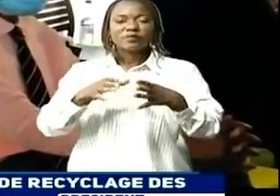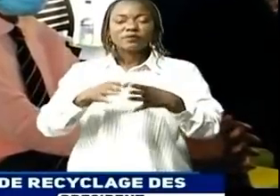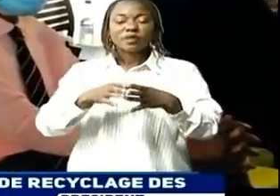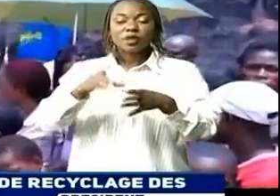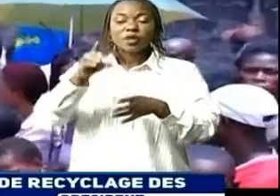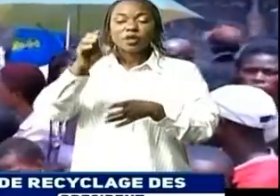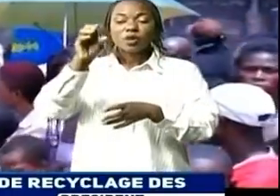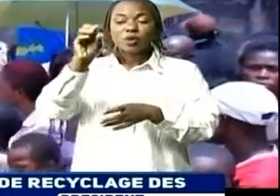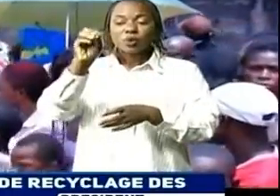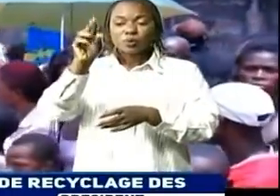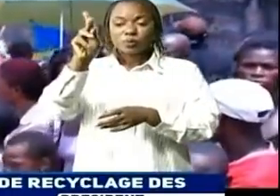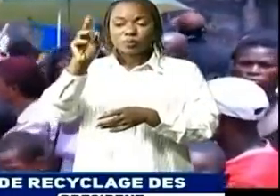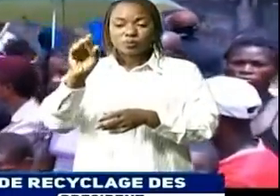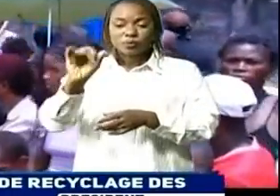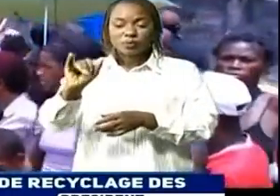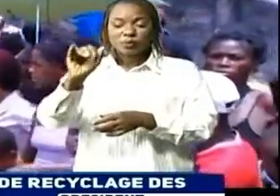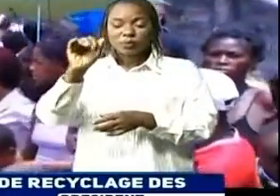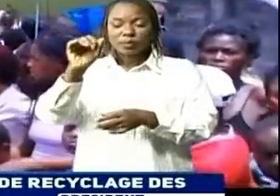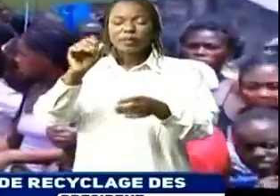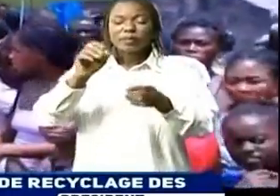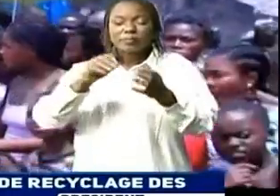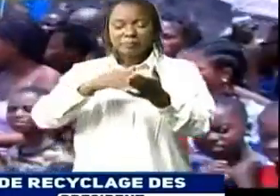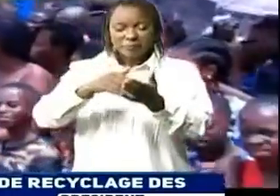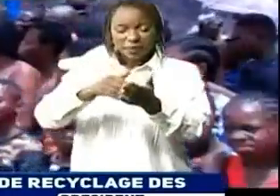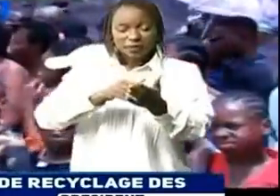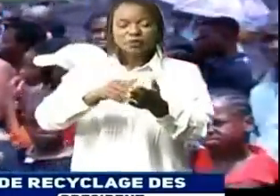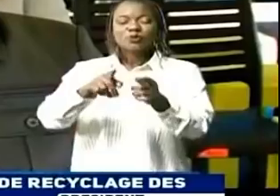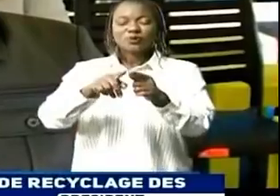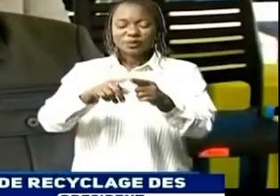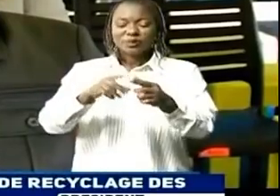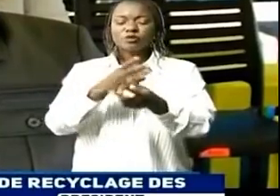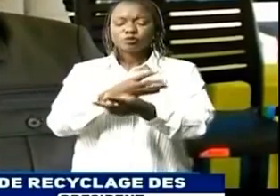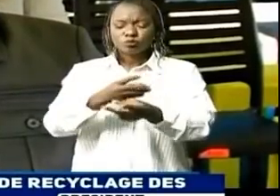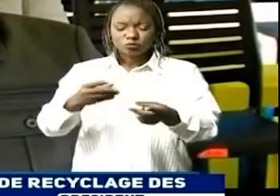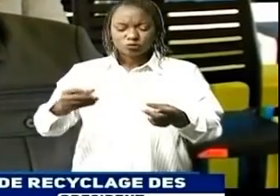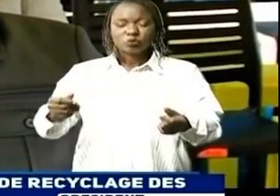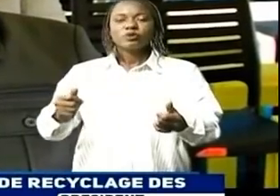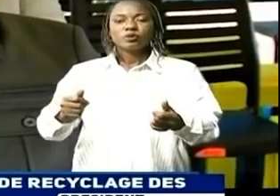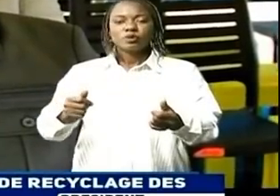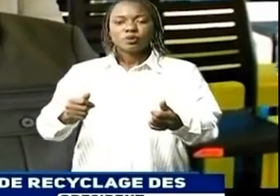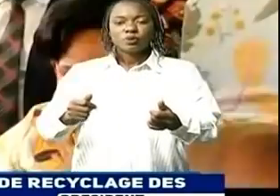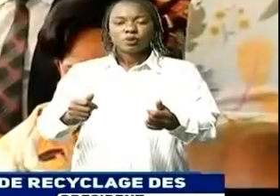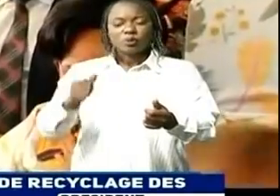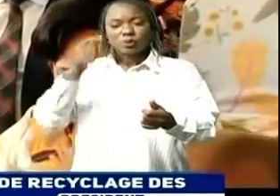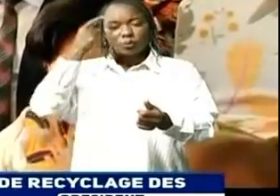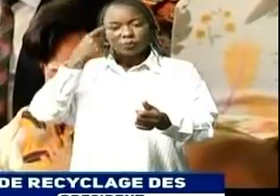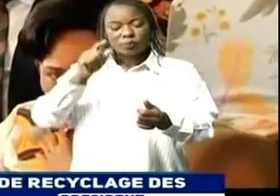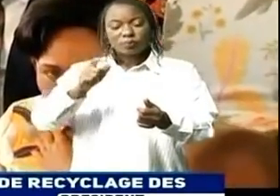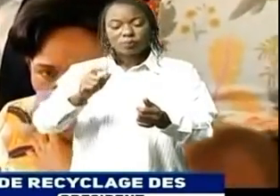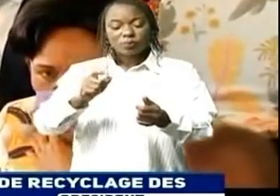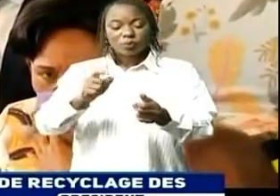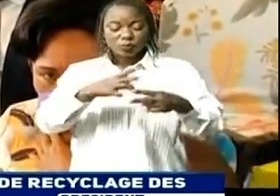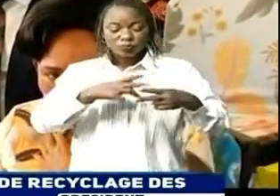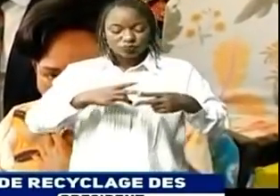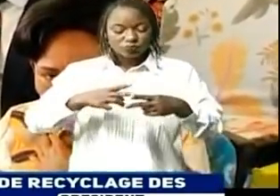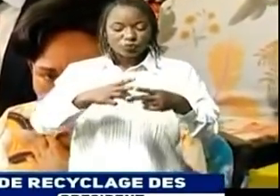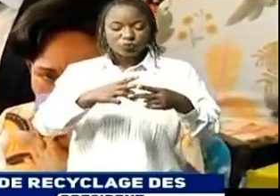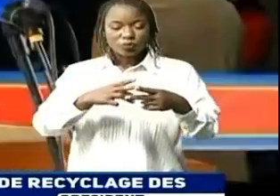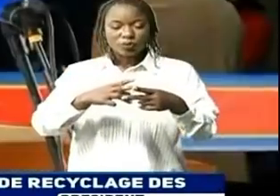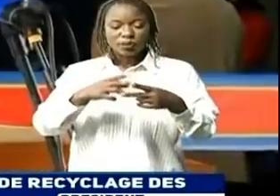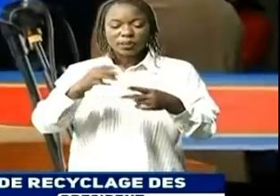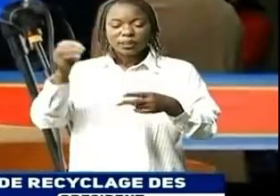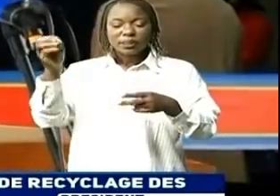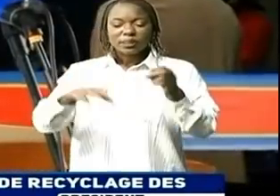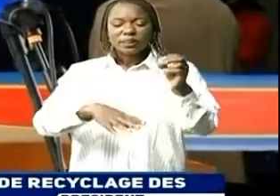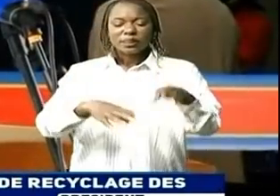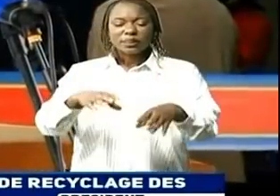Cosmétique, qui s'avère une des solutions, une alternative efficiente au mécanisme de gestion des déchets plastiques,